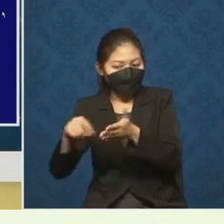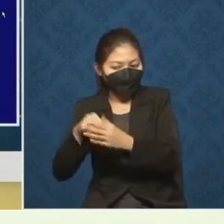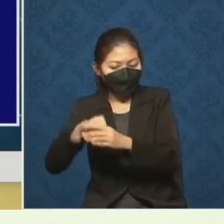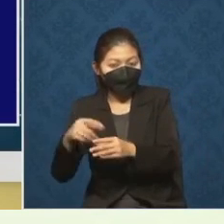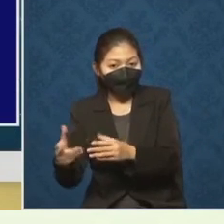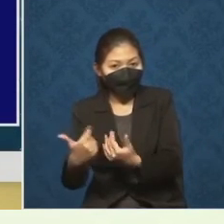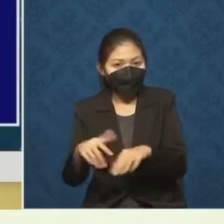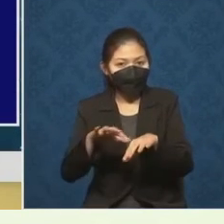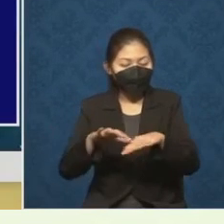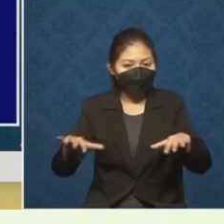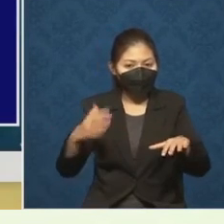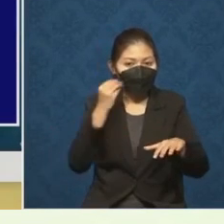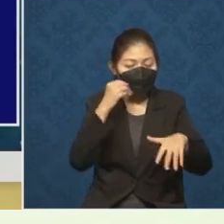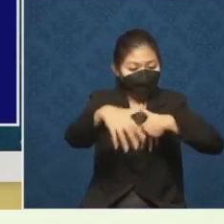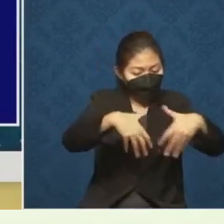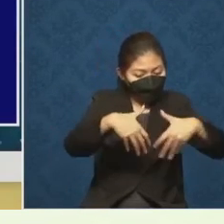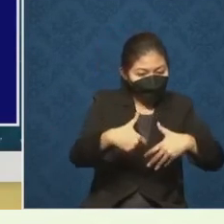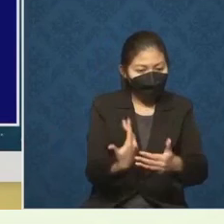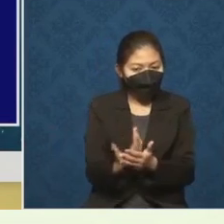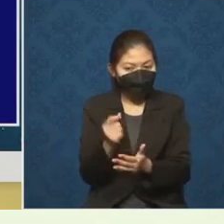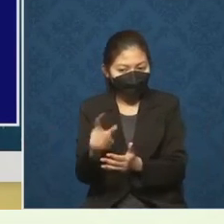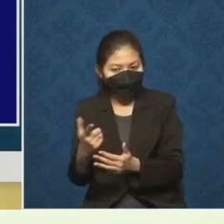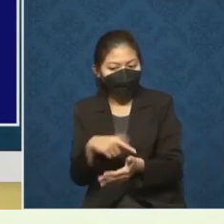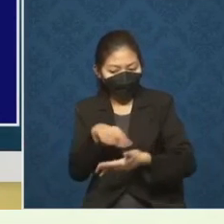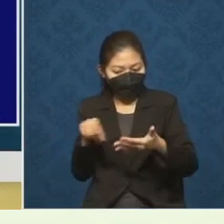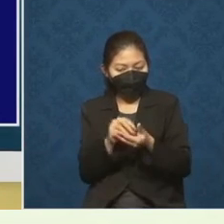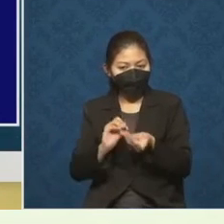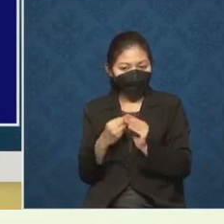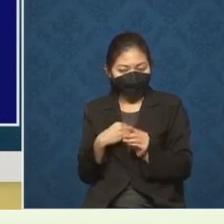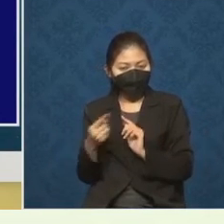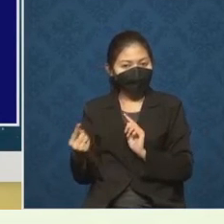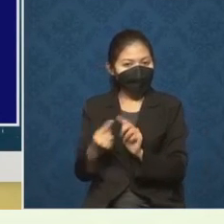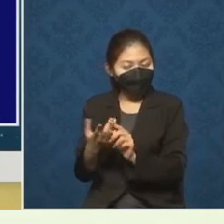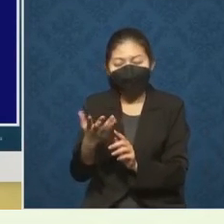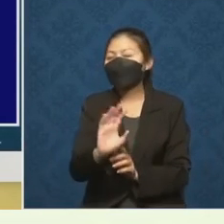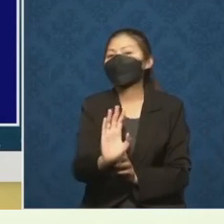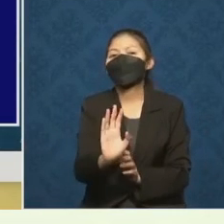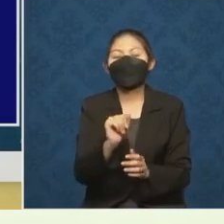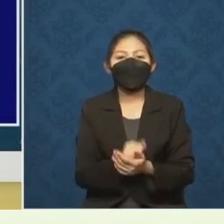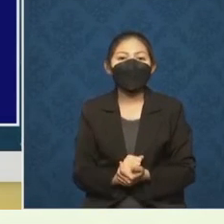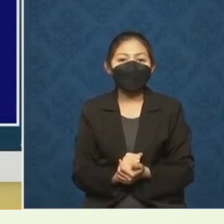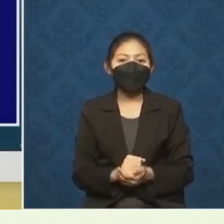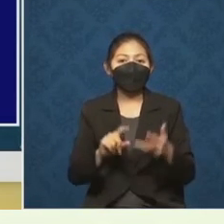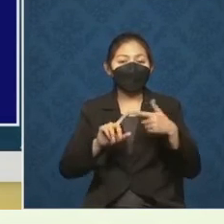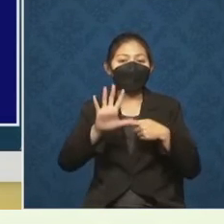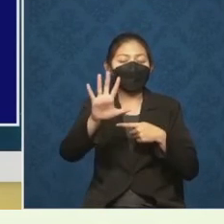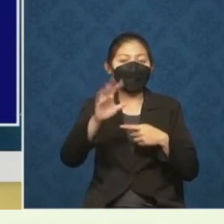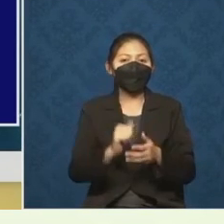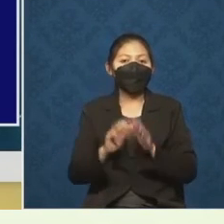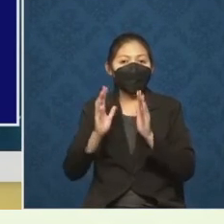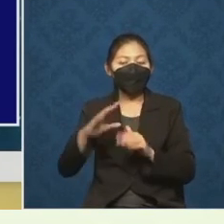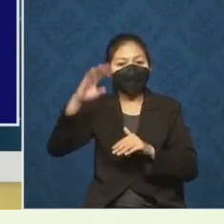ะให้ซื้อเสียงต่างๆได้ข้อ5นะครับเจ้าหน้าที่ตำรวจท้องที่เป็นพนักงานสอบสวนน